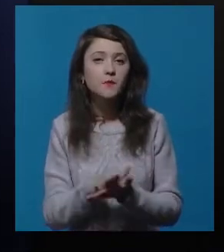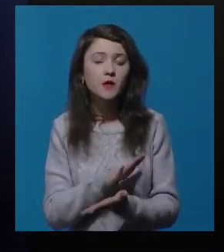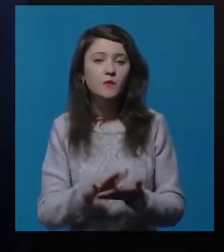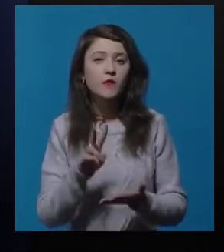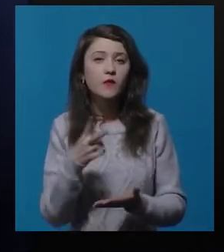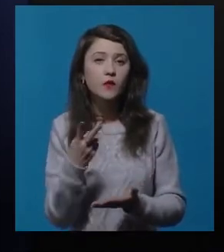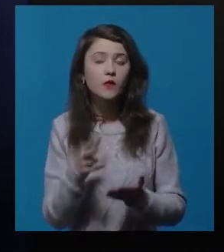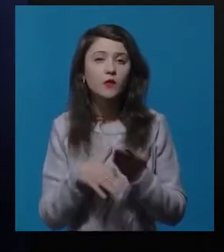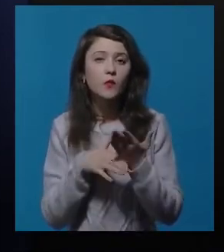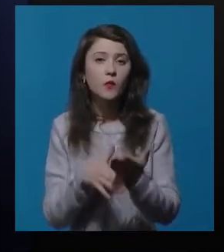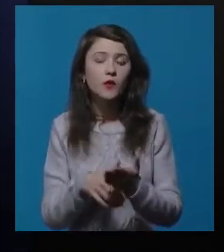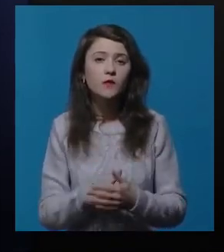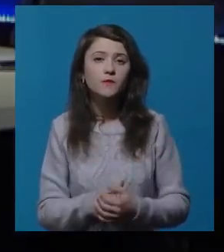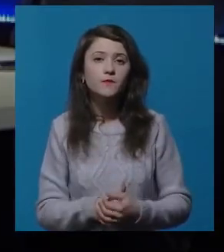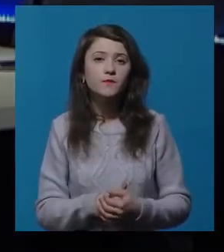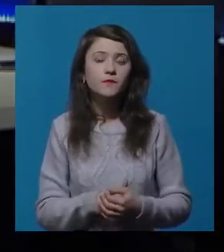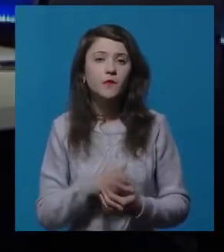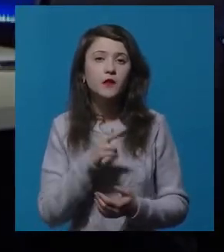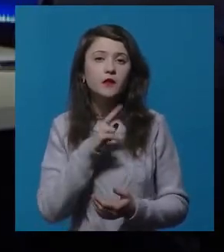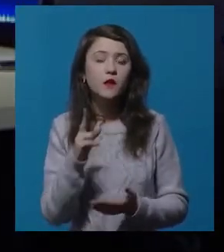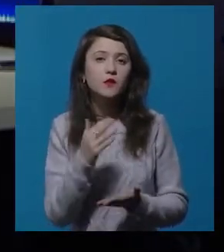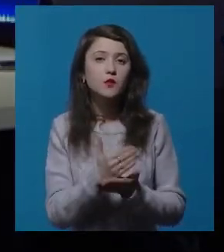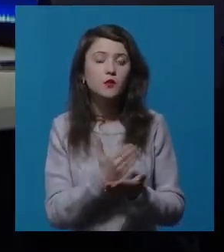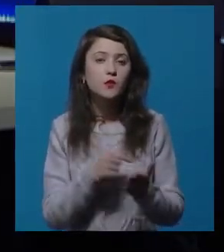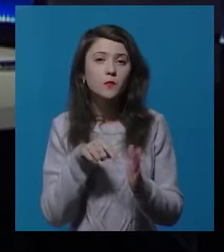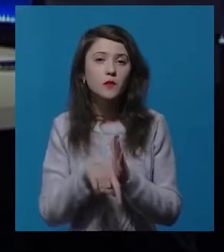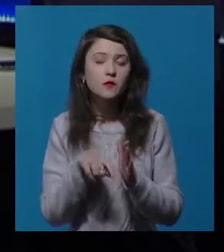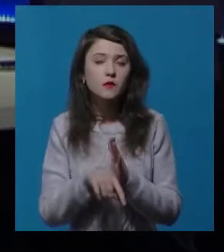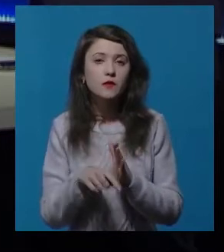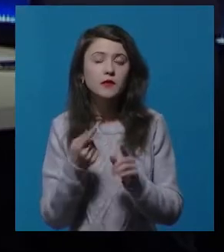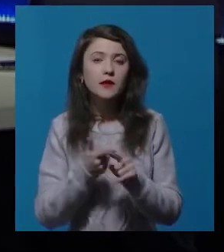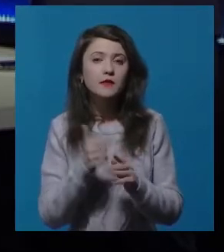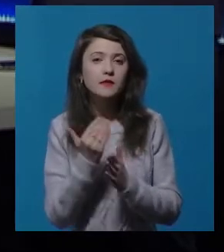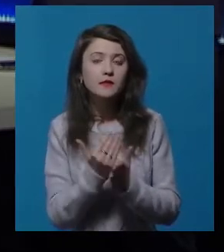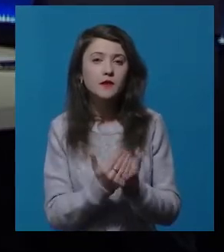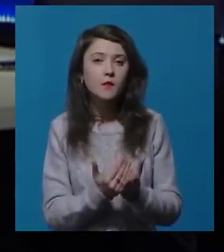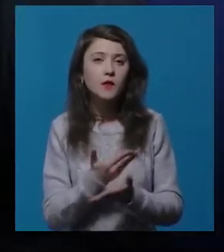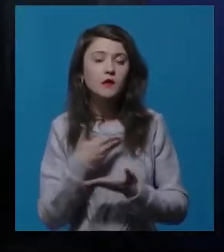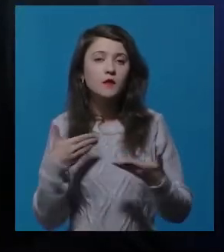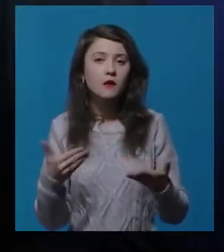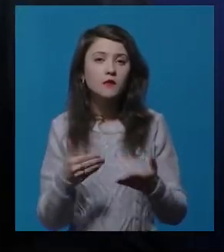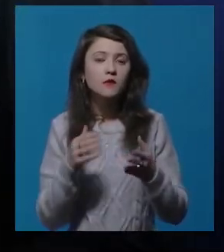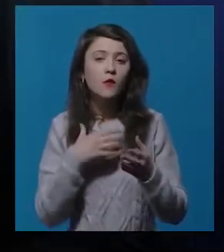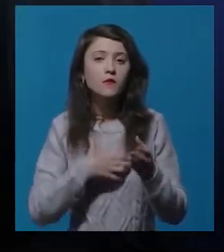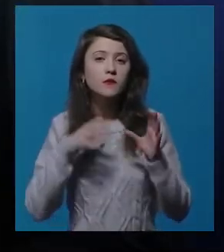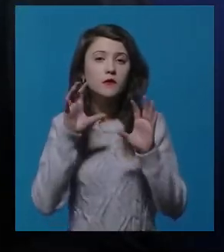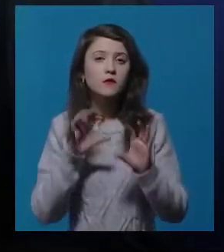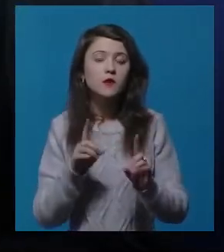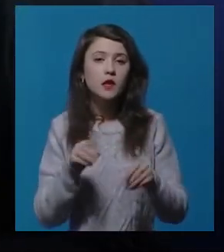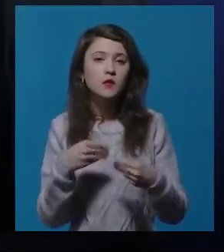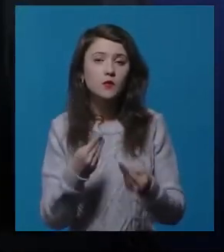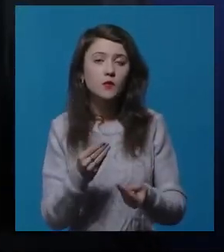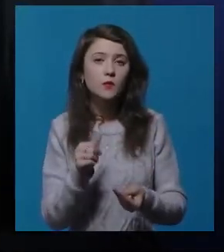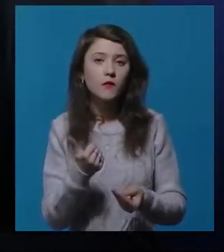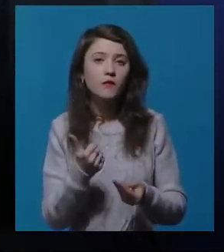правової допомоги, як структурні підрозділи взагалі цієї системи, і наш це основний закон теж надає первинну допомогу. Що